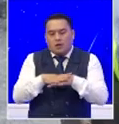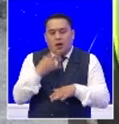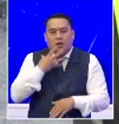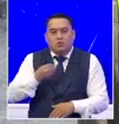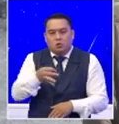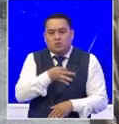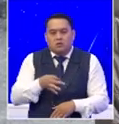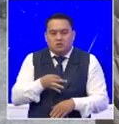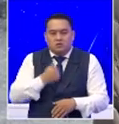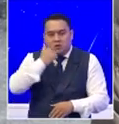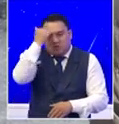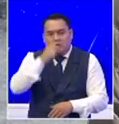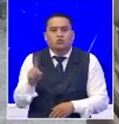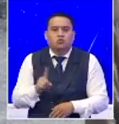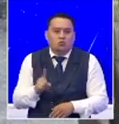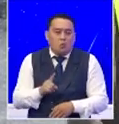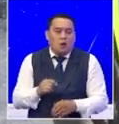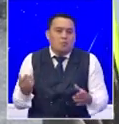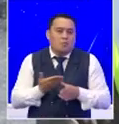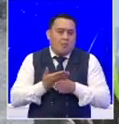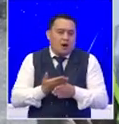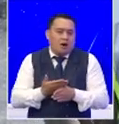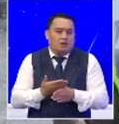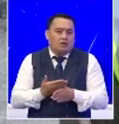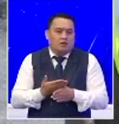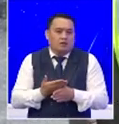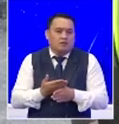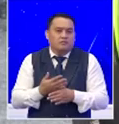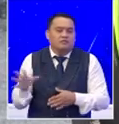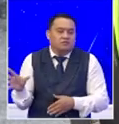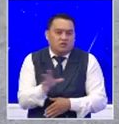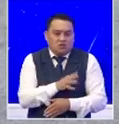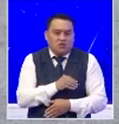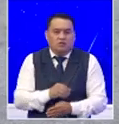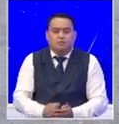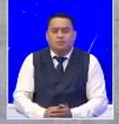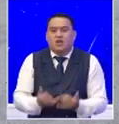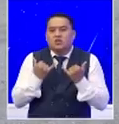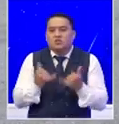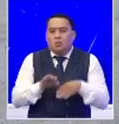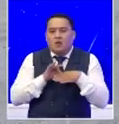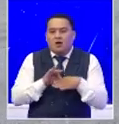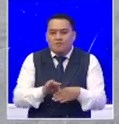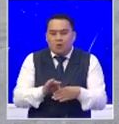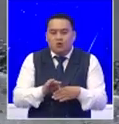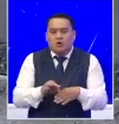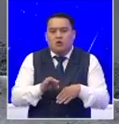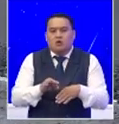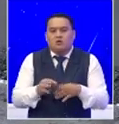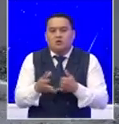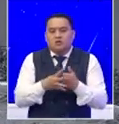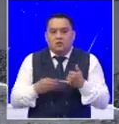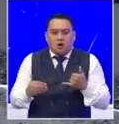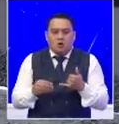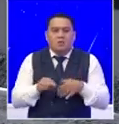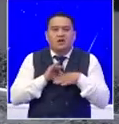Алматинской области за то, что помогает всячески. Сейчас ведутся работы по устройству земляного полотна.